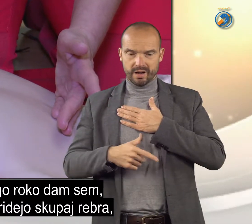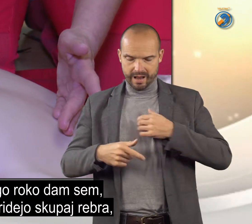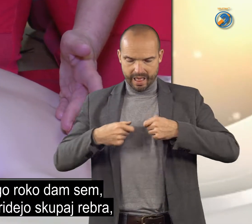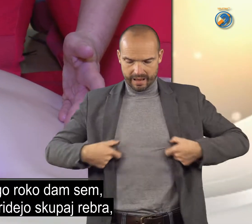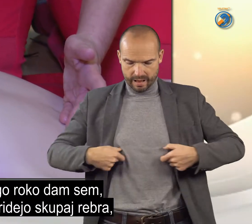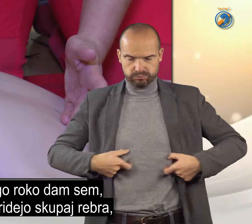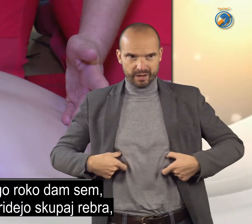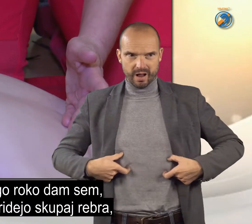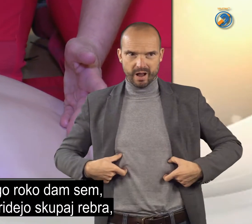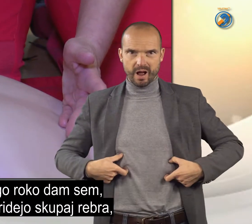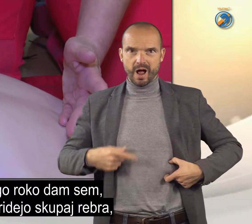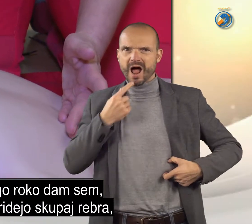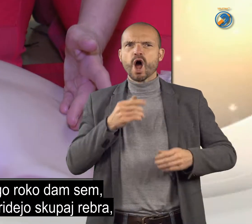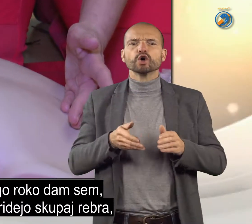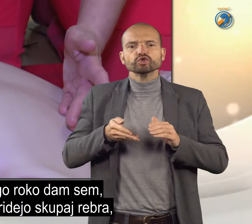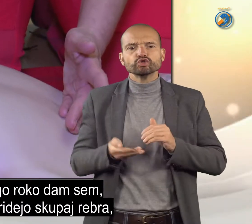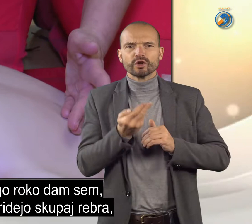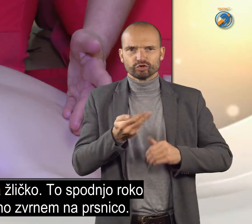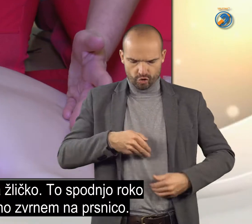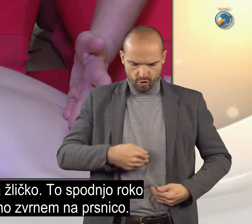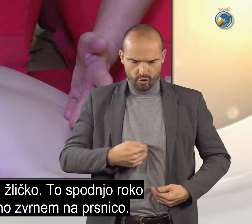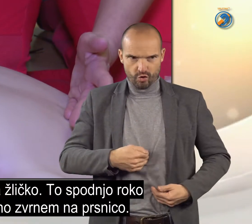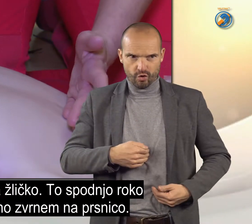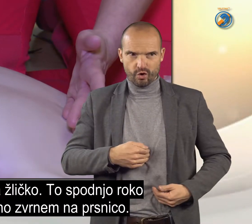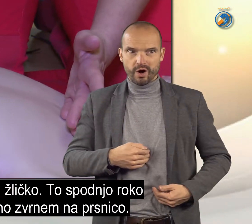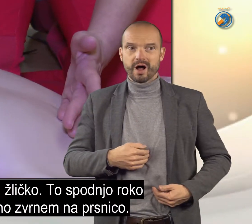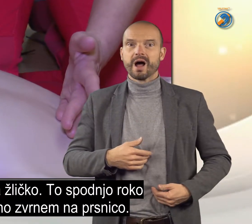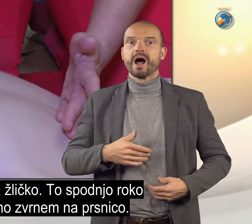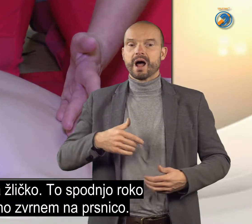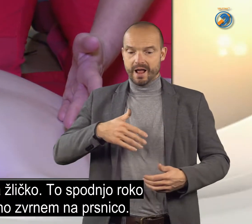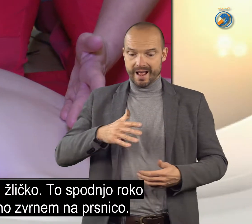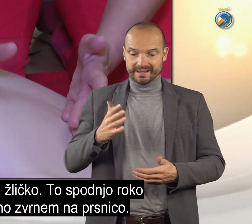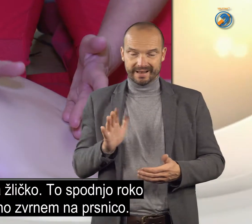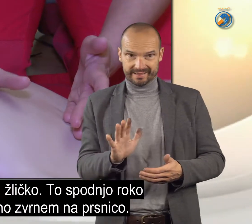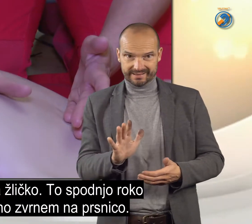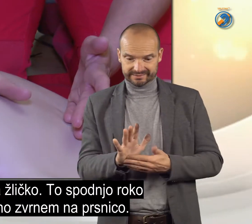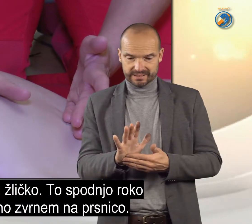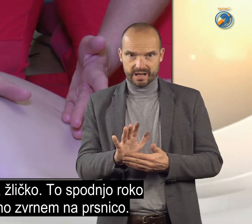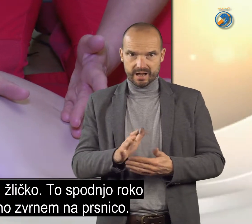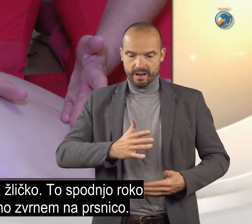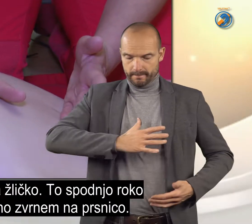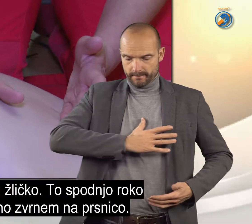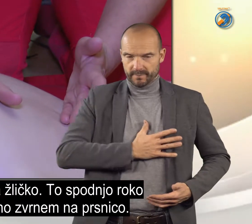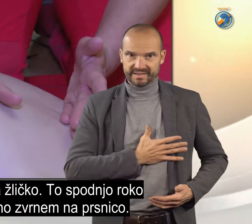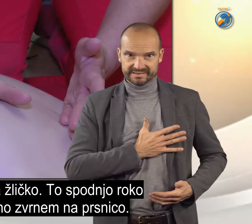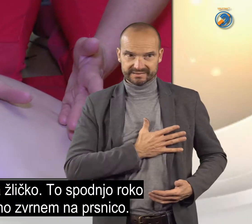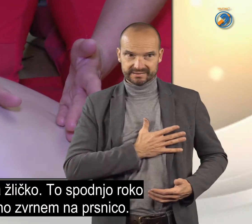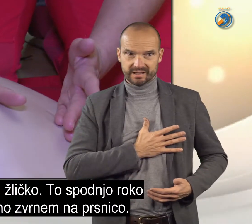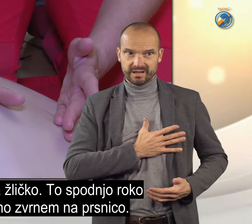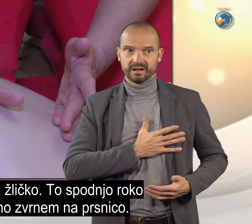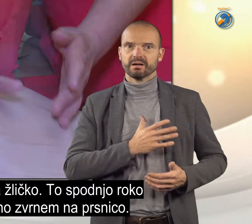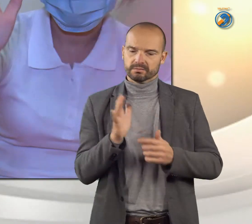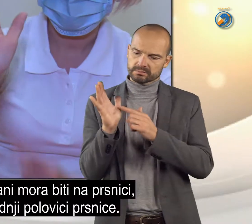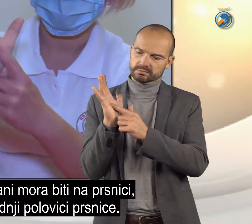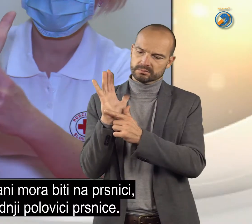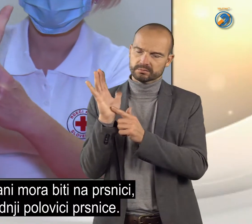kjer pridejo rebra skupaj, se pravi v žličko. In to spodnjo roko enostavno zvrnem na